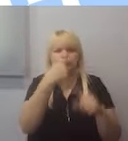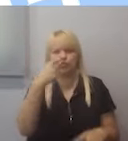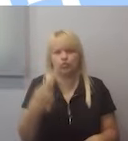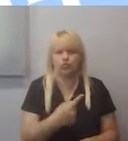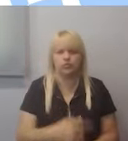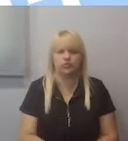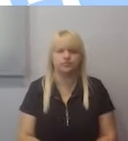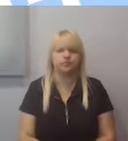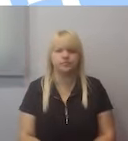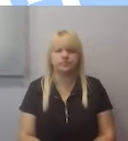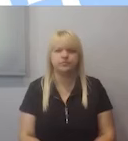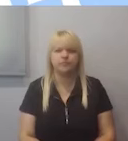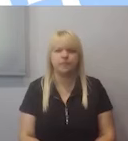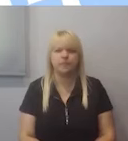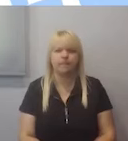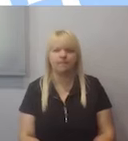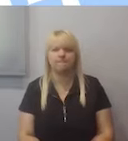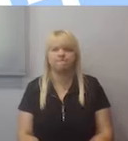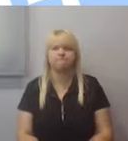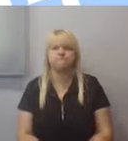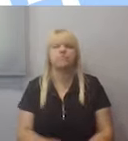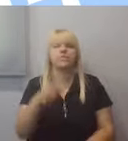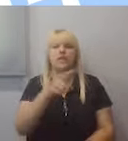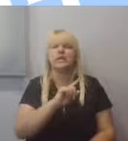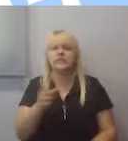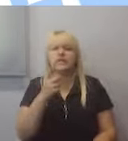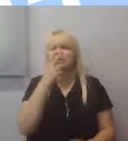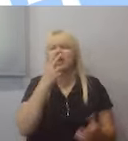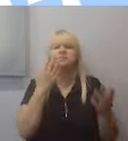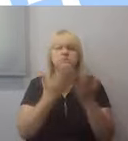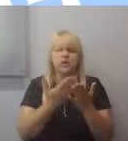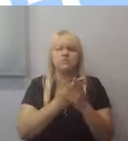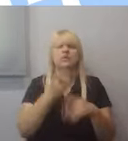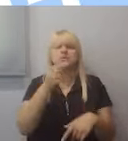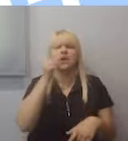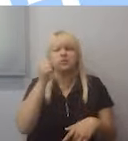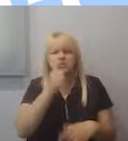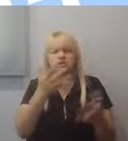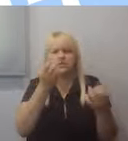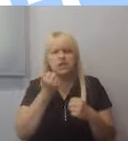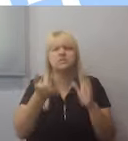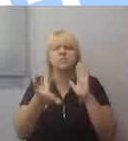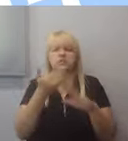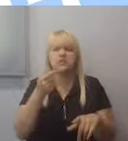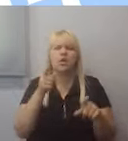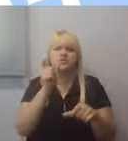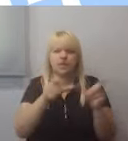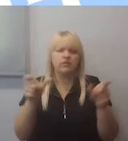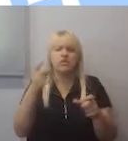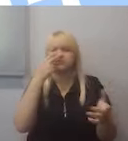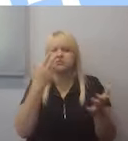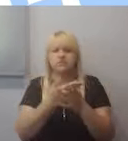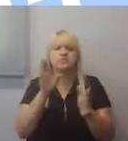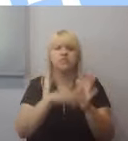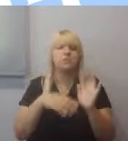un te ir tāds tikai piemērs ka mēs katru dienu saņemam izsaukumus kuros cilvēki norāda ka viņiem vienkārši mājās nav